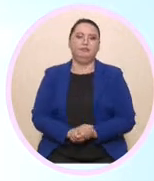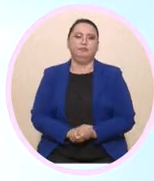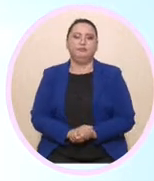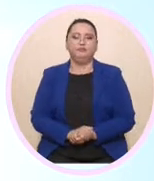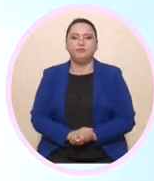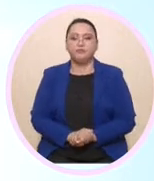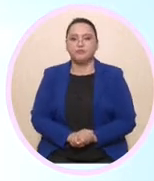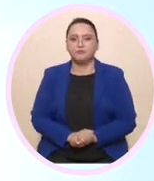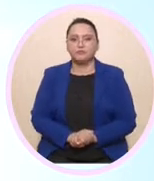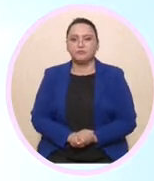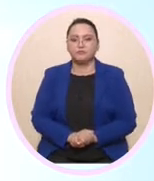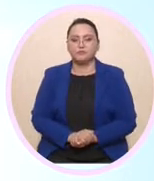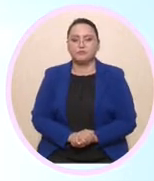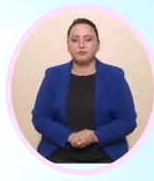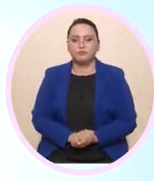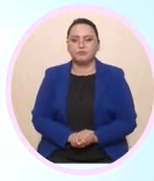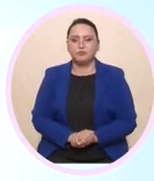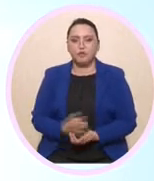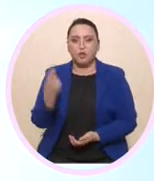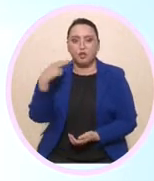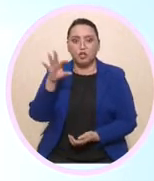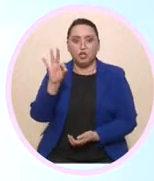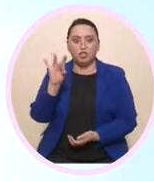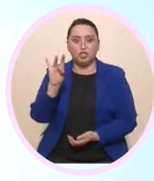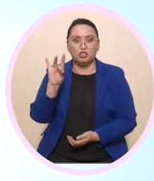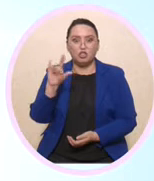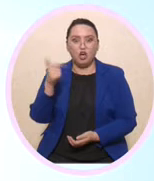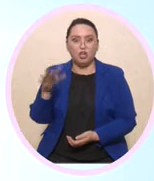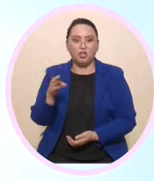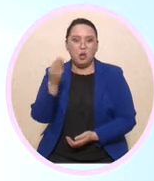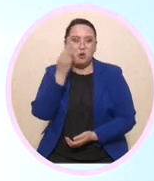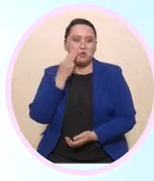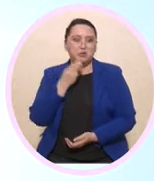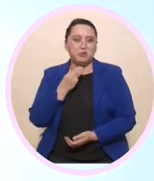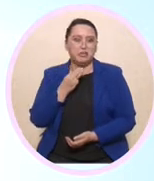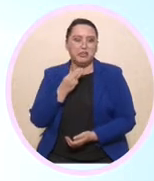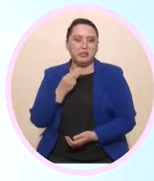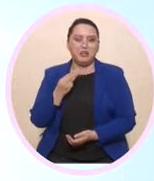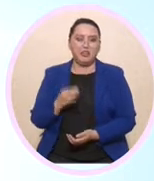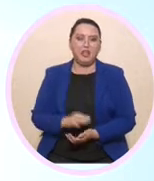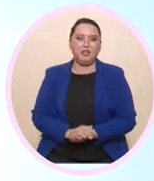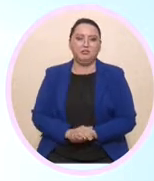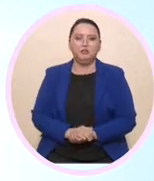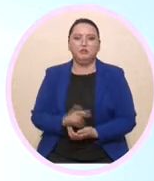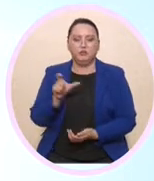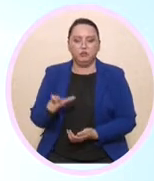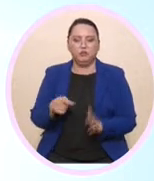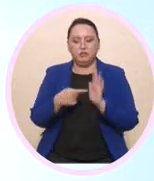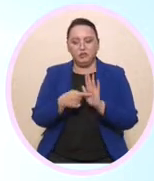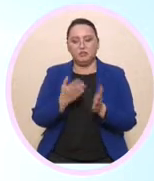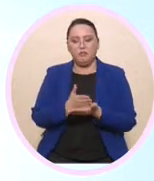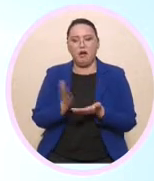айлын үер урссан олзны төлөө явж байгаа живж хөх шахтана. Дэнзэн өвгөн амийн авсан